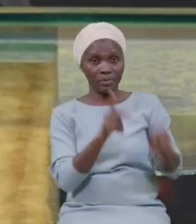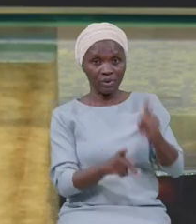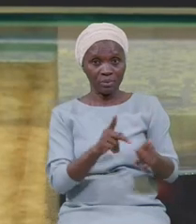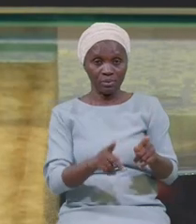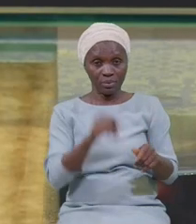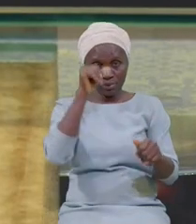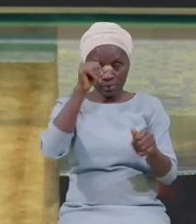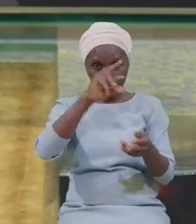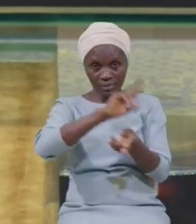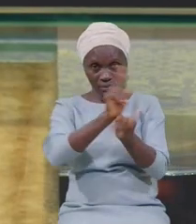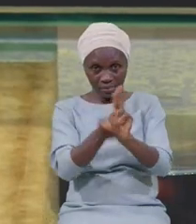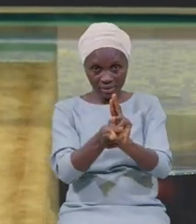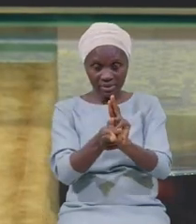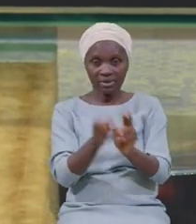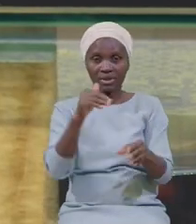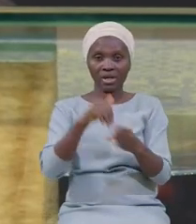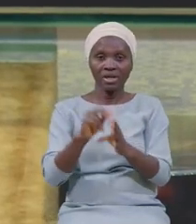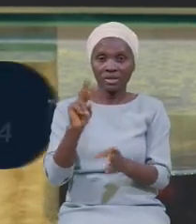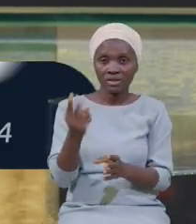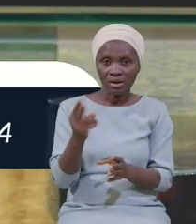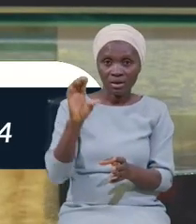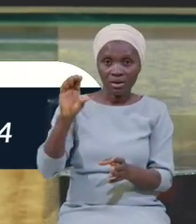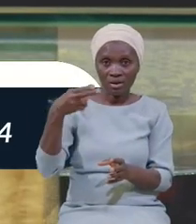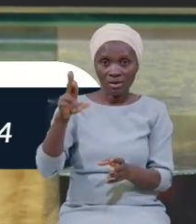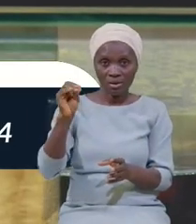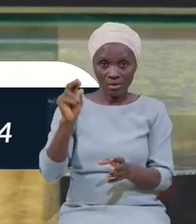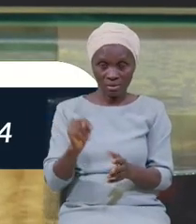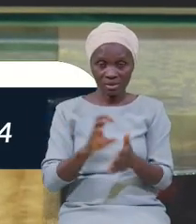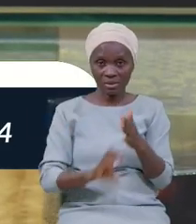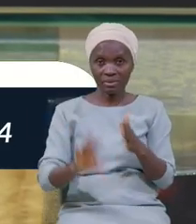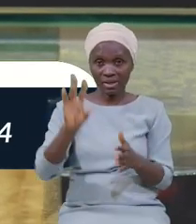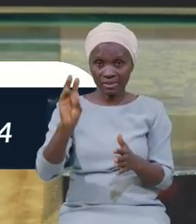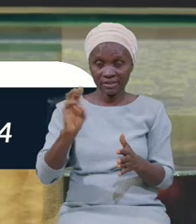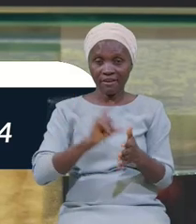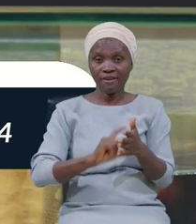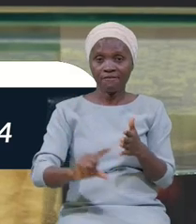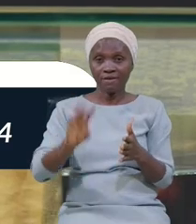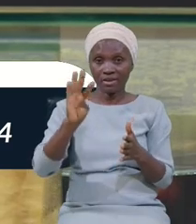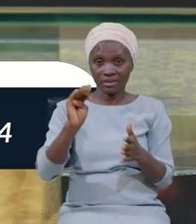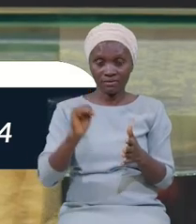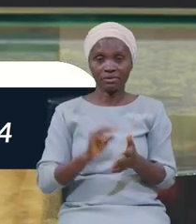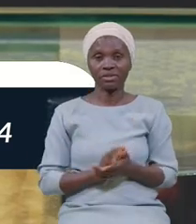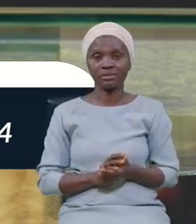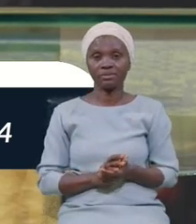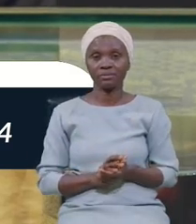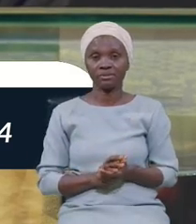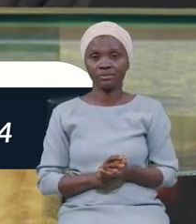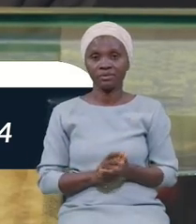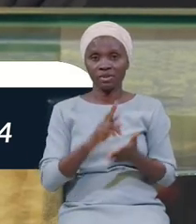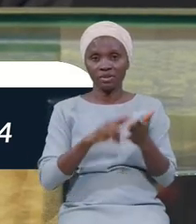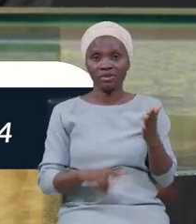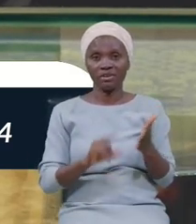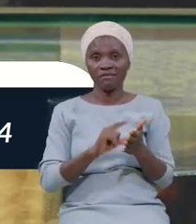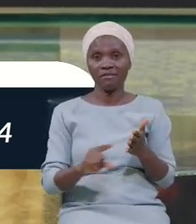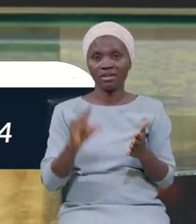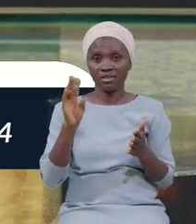Deuxième chronique, chapitre 7, le verset 14. Deuxième chronique 7, verset